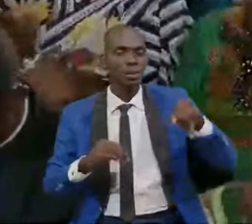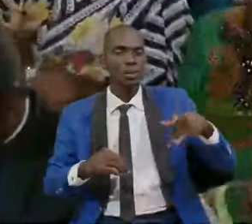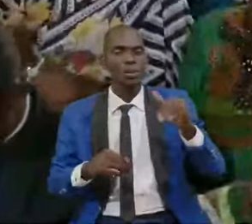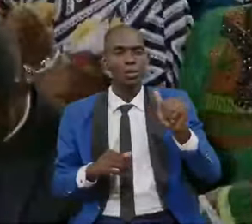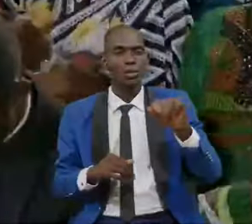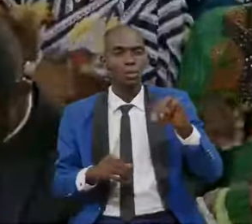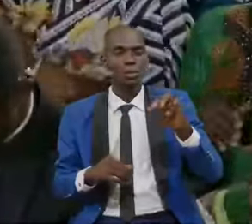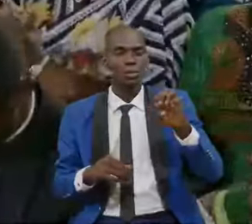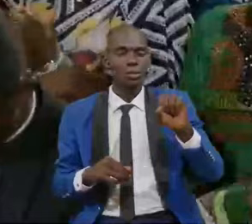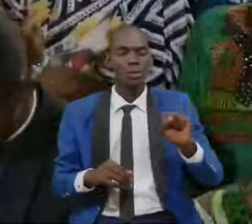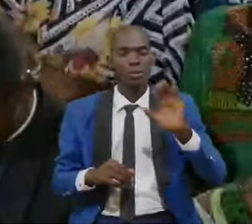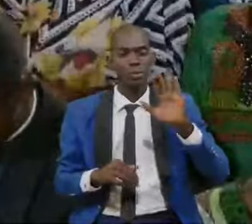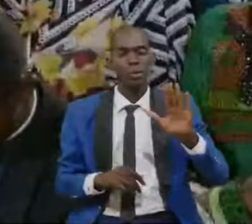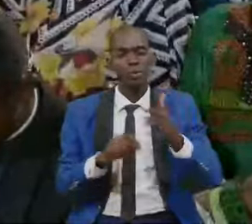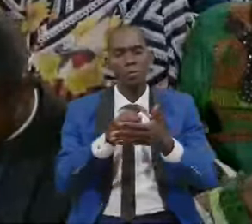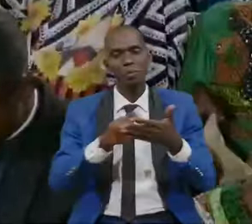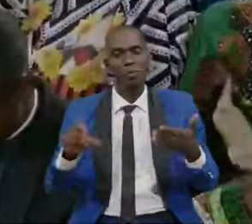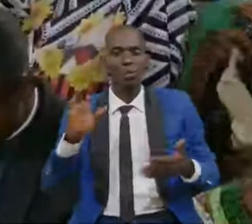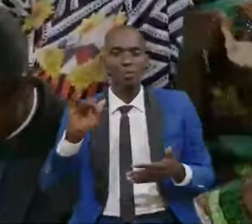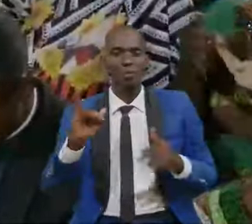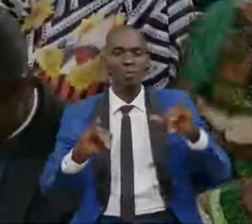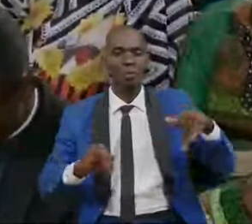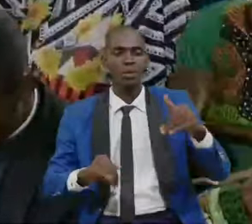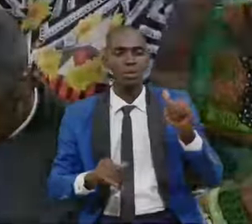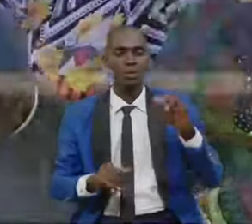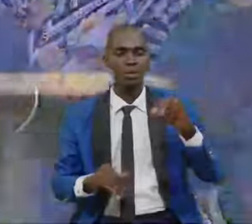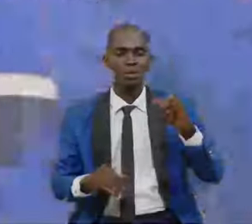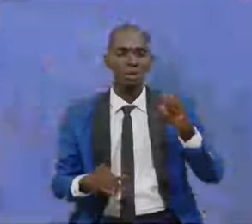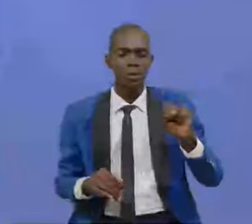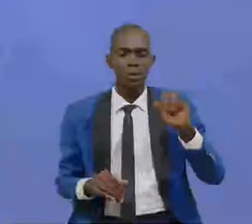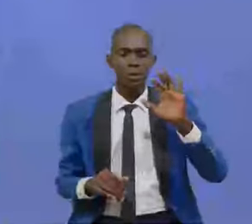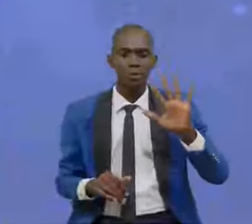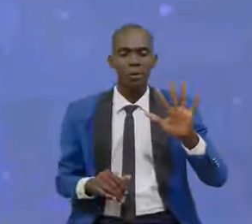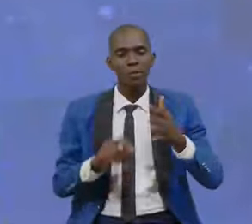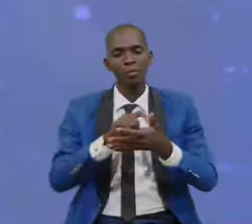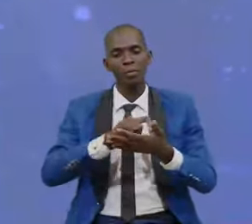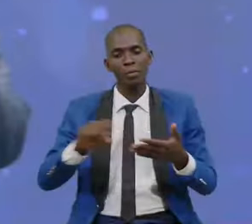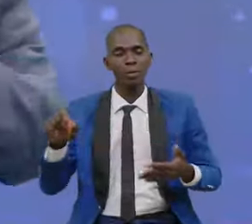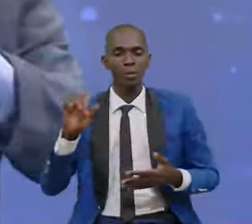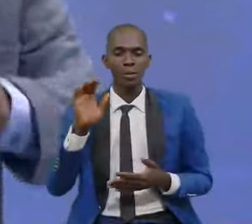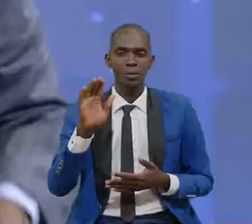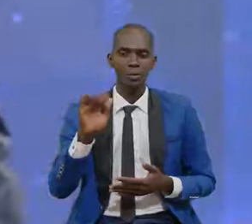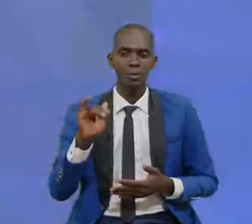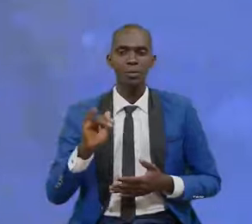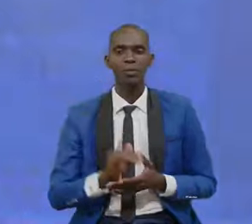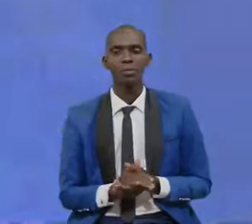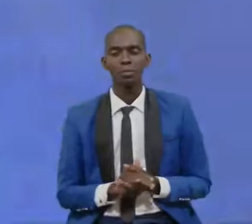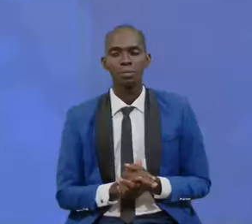5. Jacques 5, 15. Jacques 5, verset